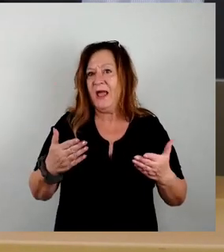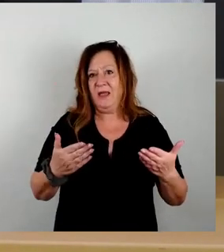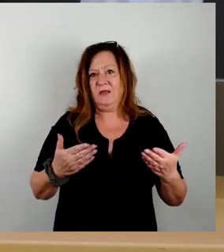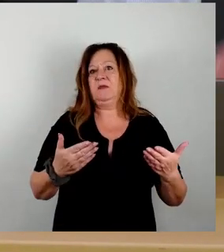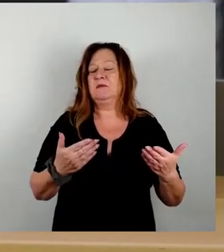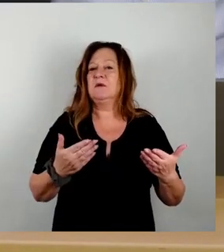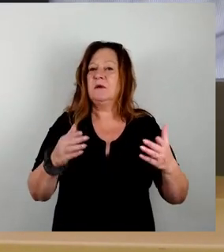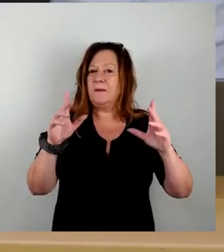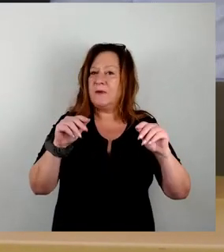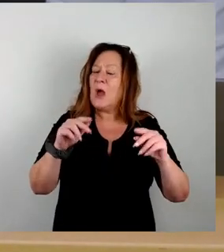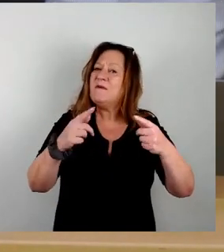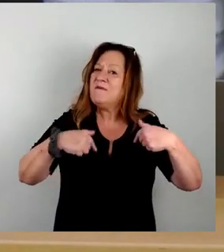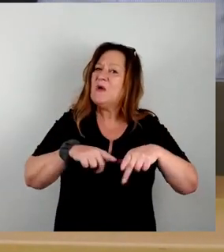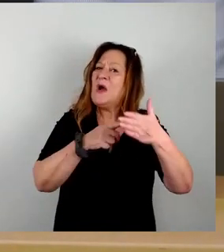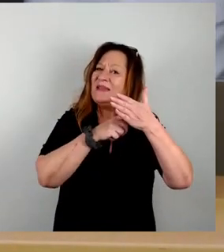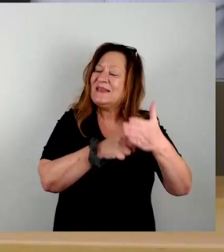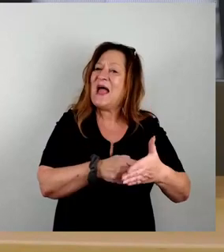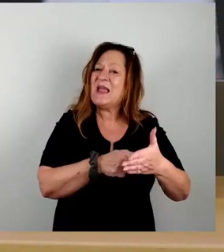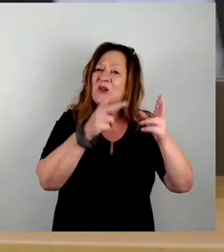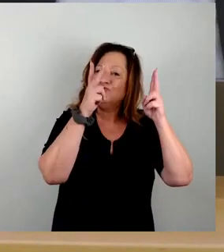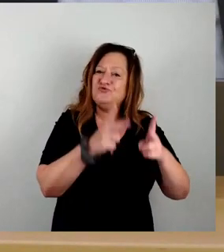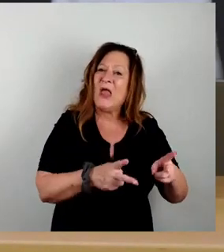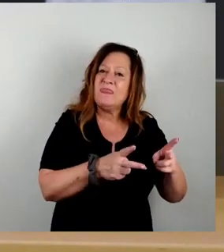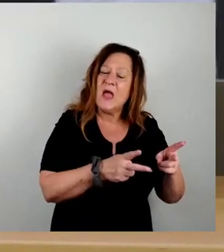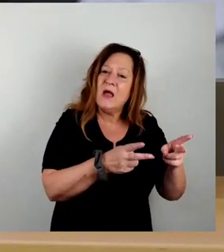in stadtteilbezogenen Modell